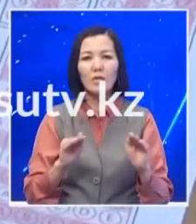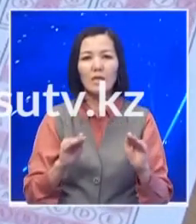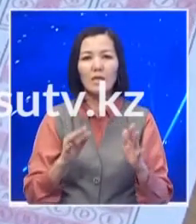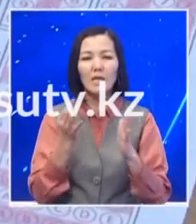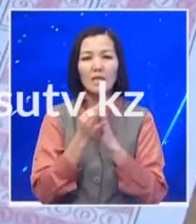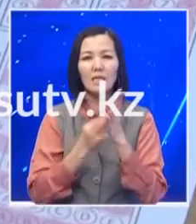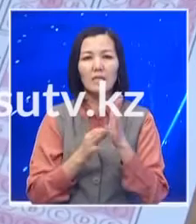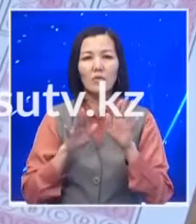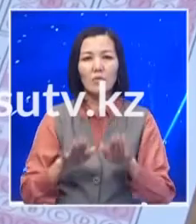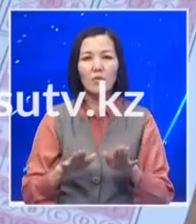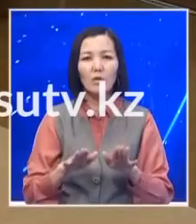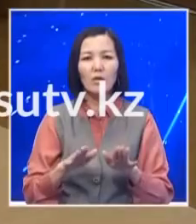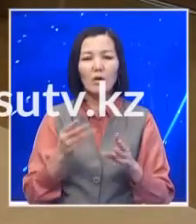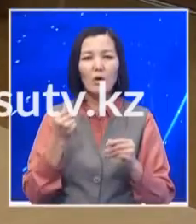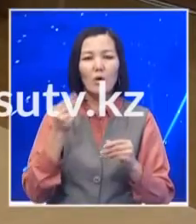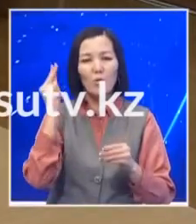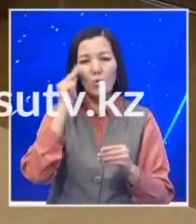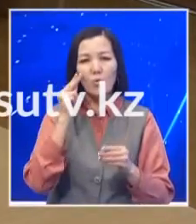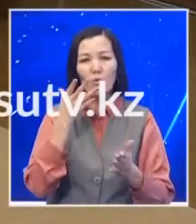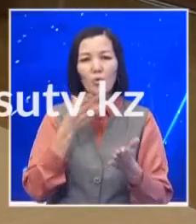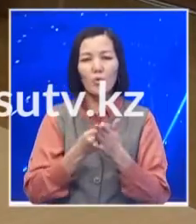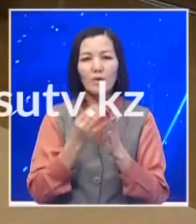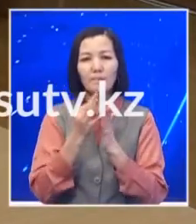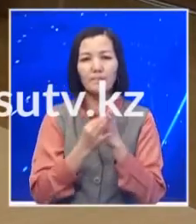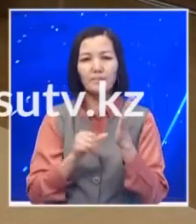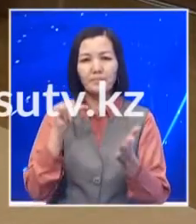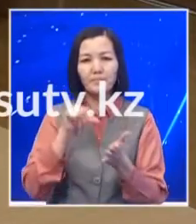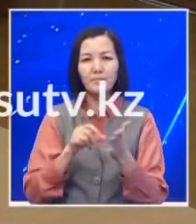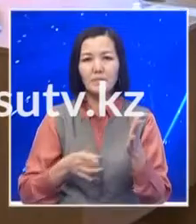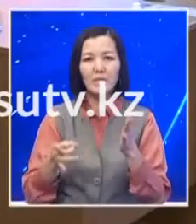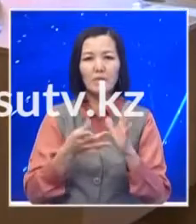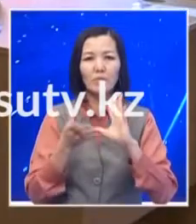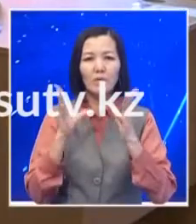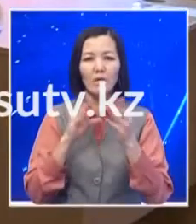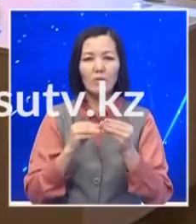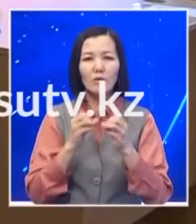арнайы тестілеу пункттерінде ақылы оқуға тест тапсырады. Республика